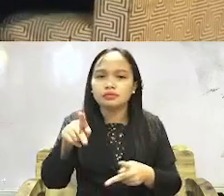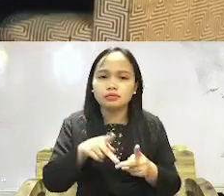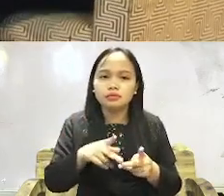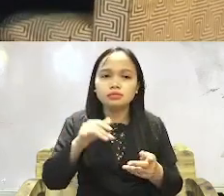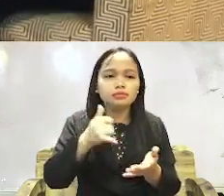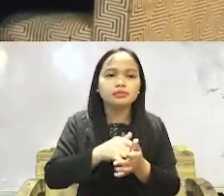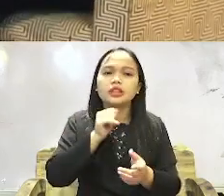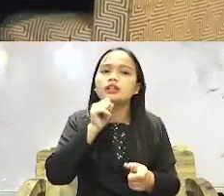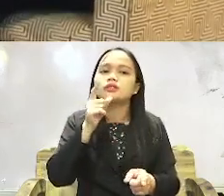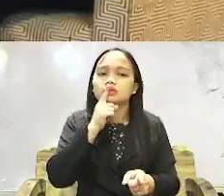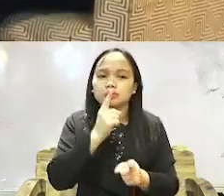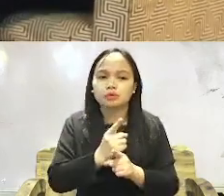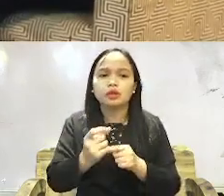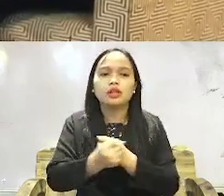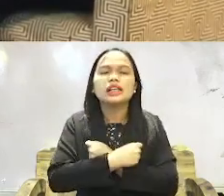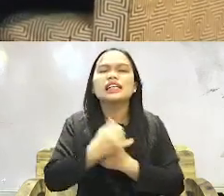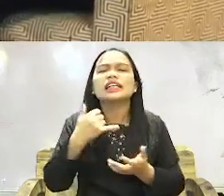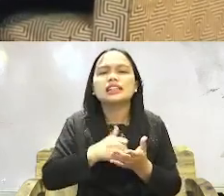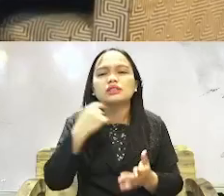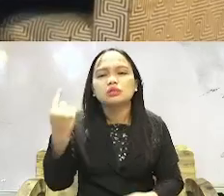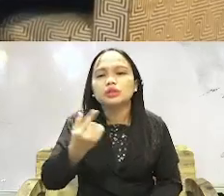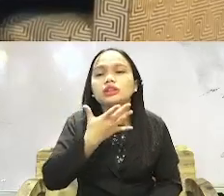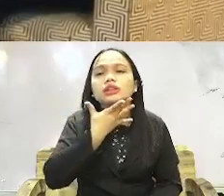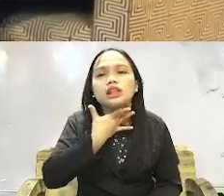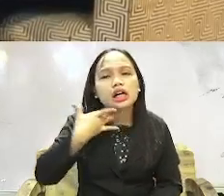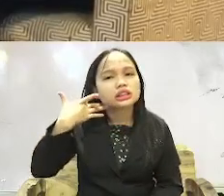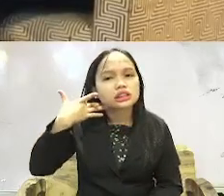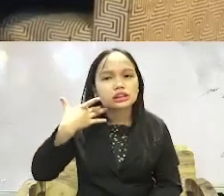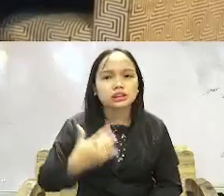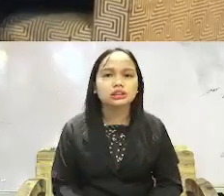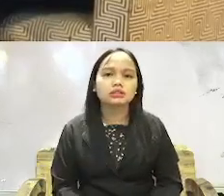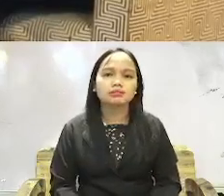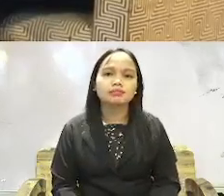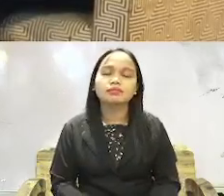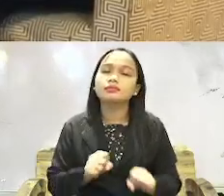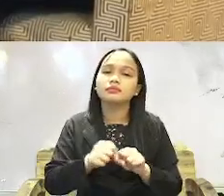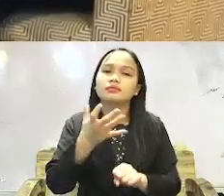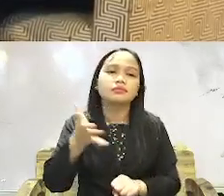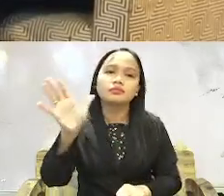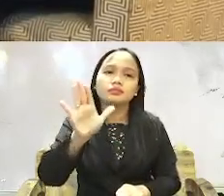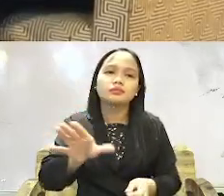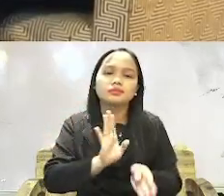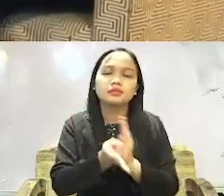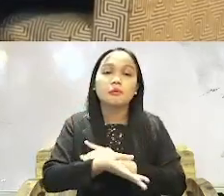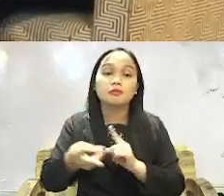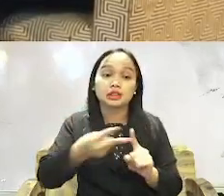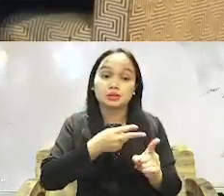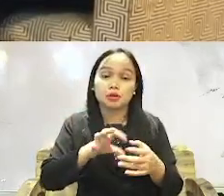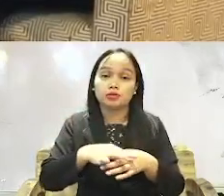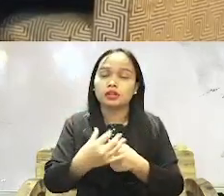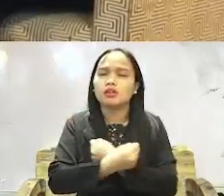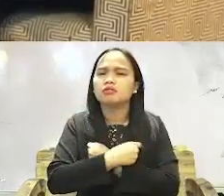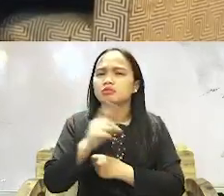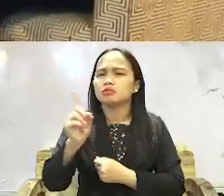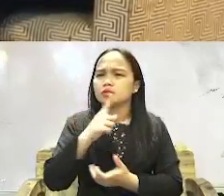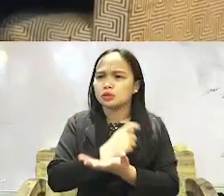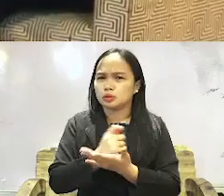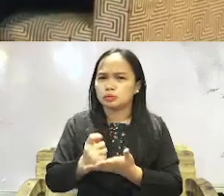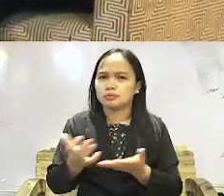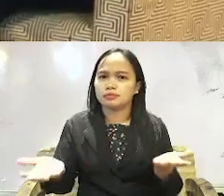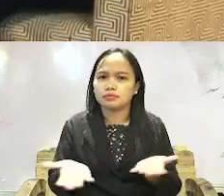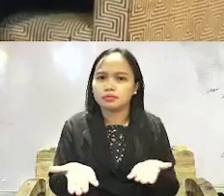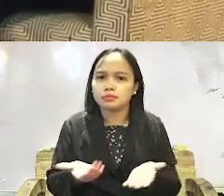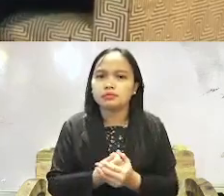not really love. It's lust. You see? So you've never been a victim of love. But the truth is, nilagay lang natin yan